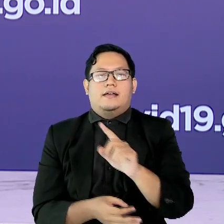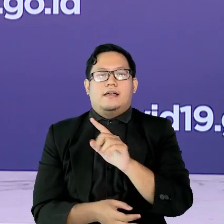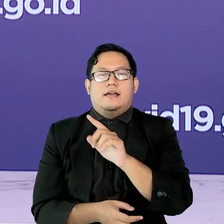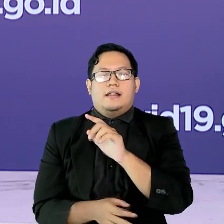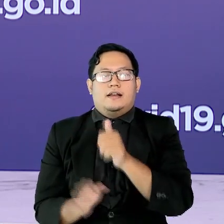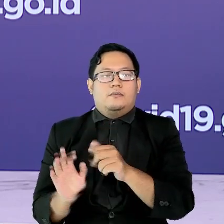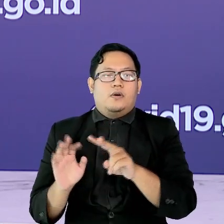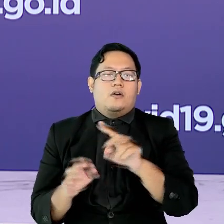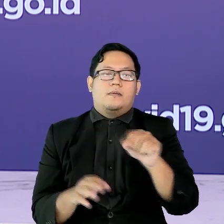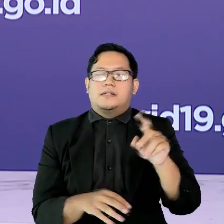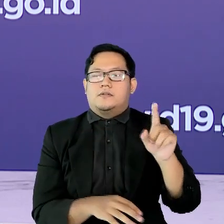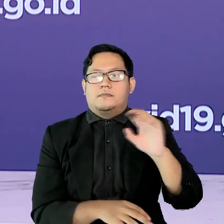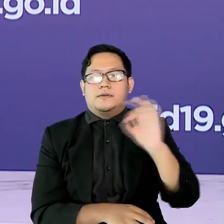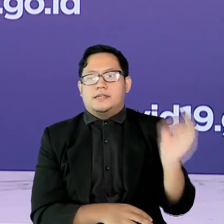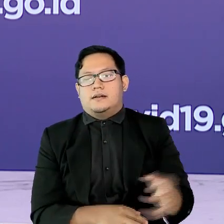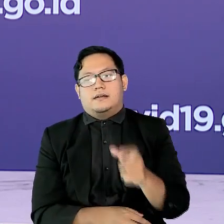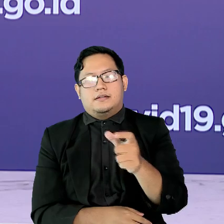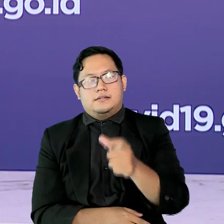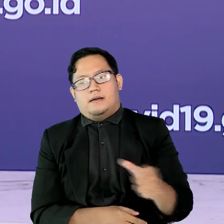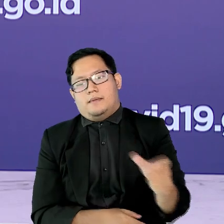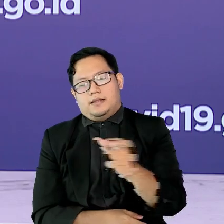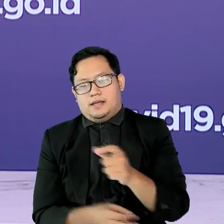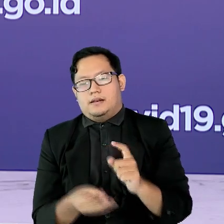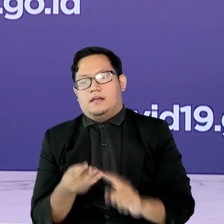22,61% kecamatan dan